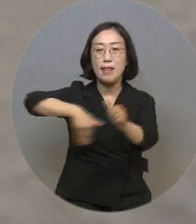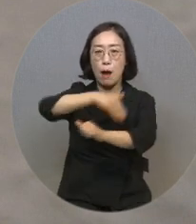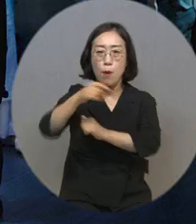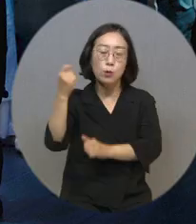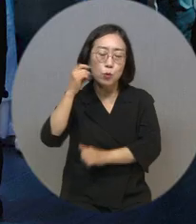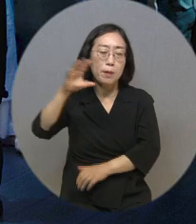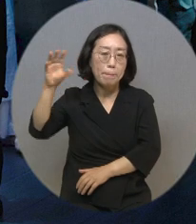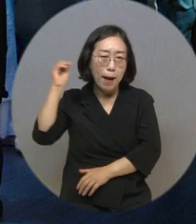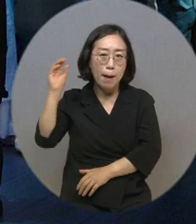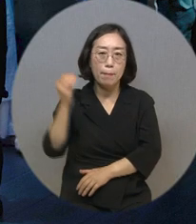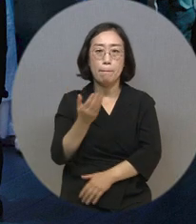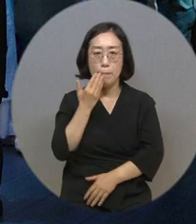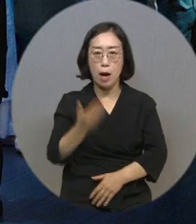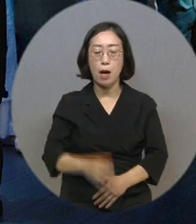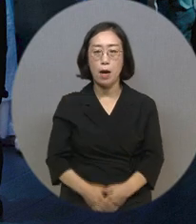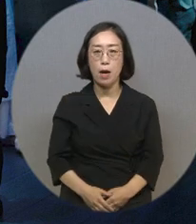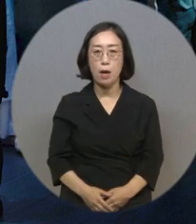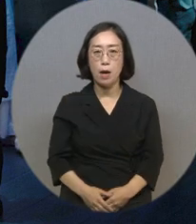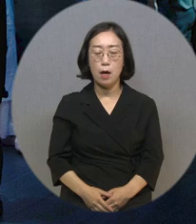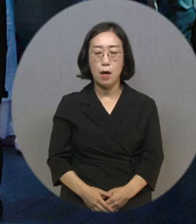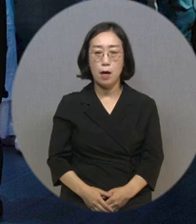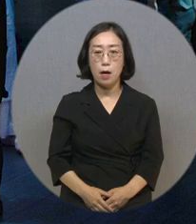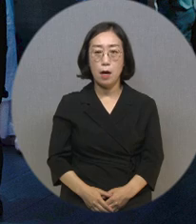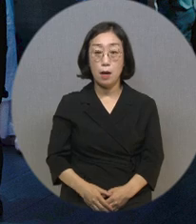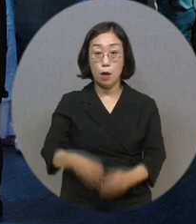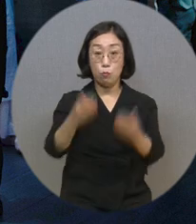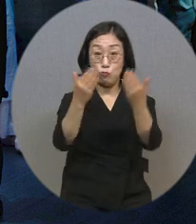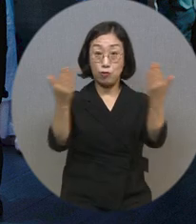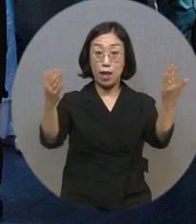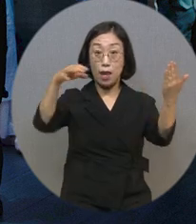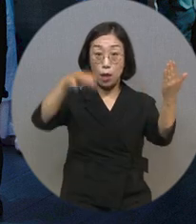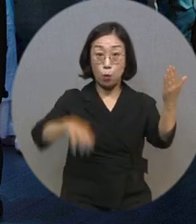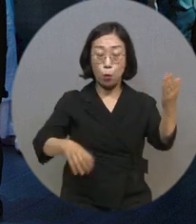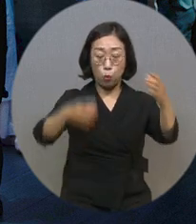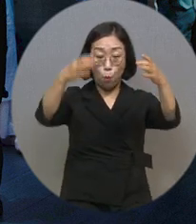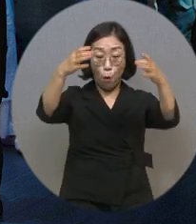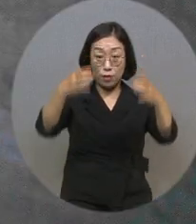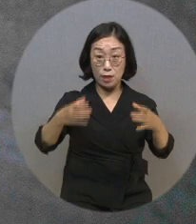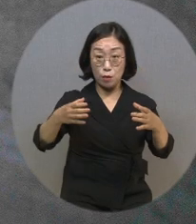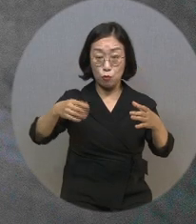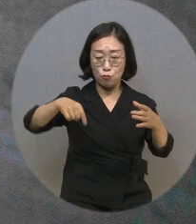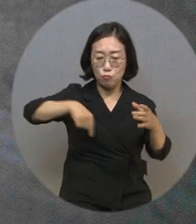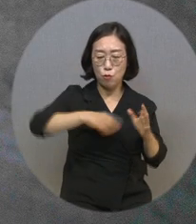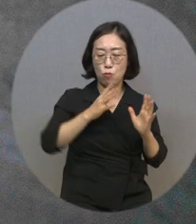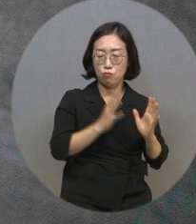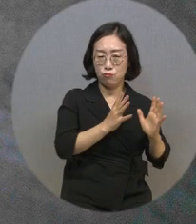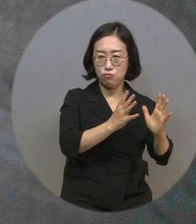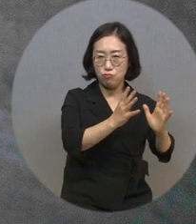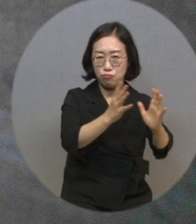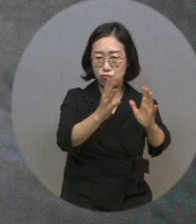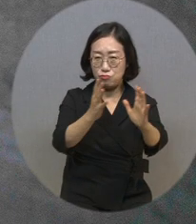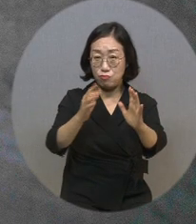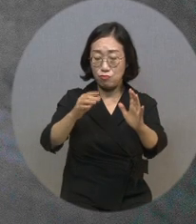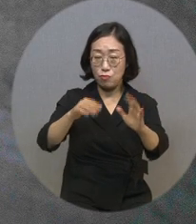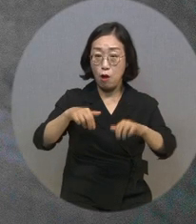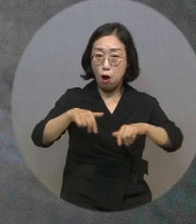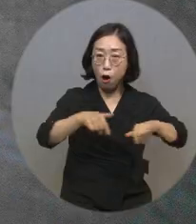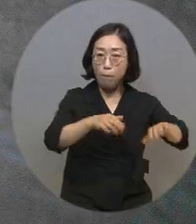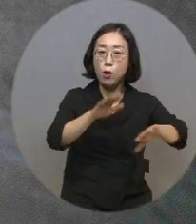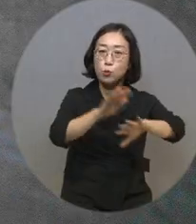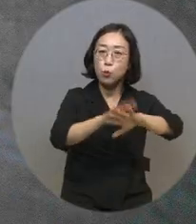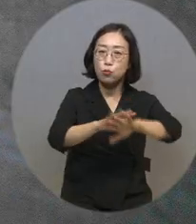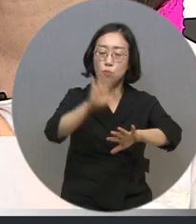전시입니다. 무대 한편에 놓인 세 개의 원기둥을 돌며 관람객들은 점자를 손으로 짚어보기도